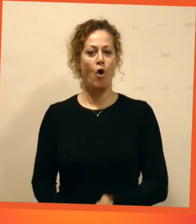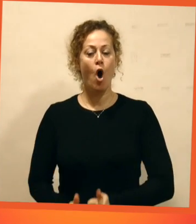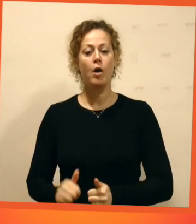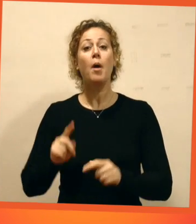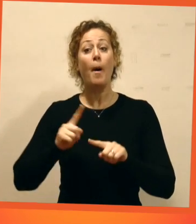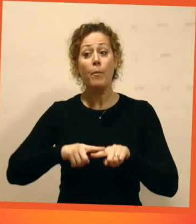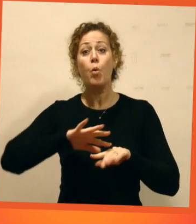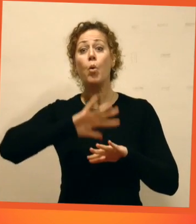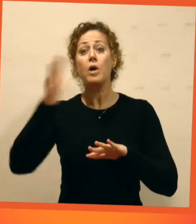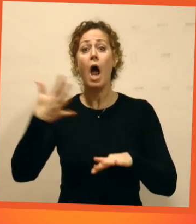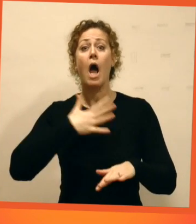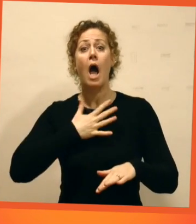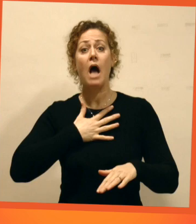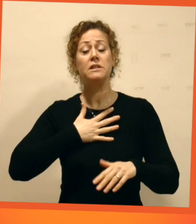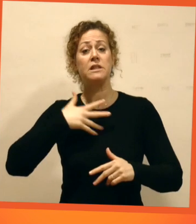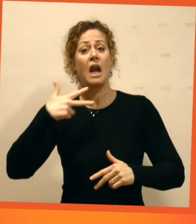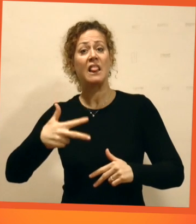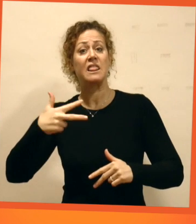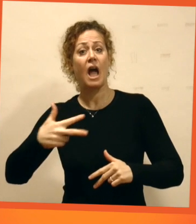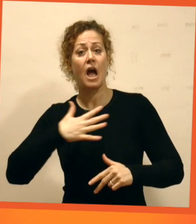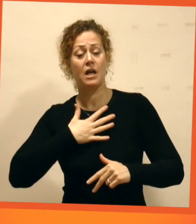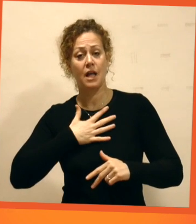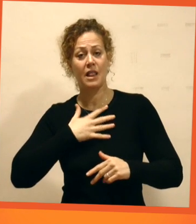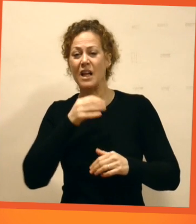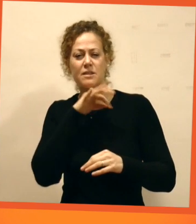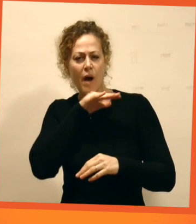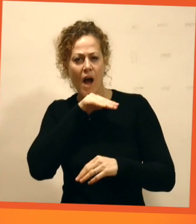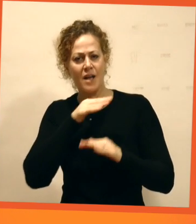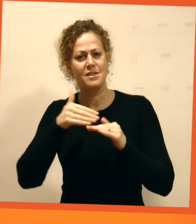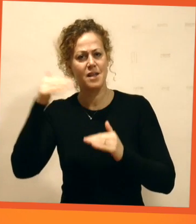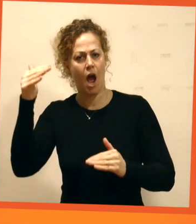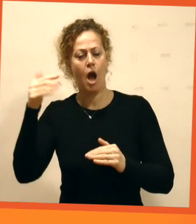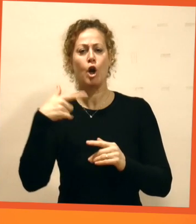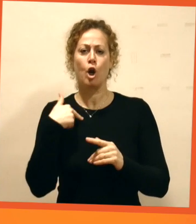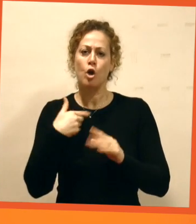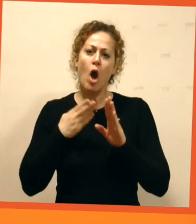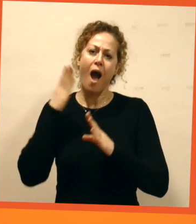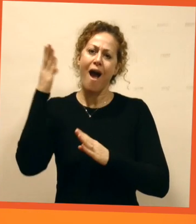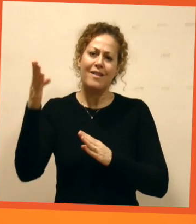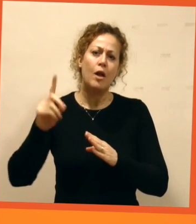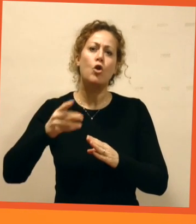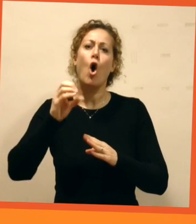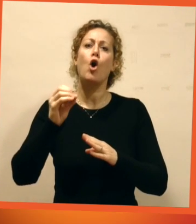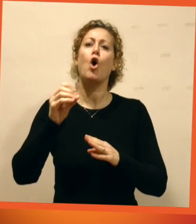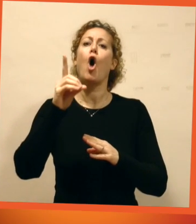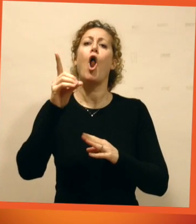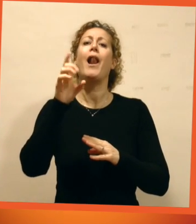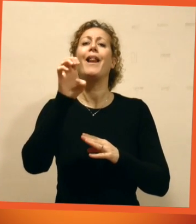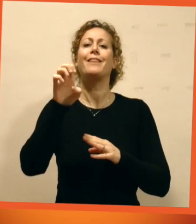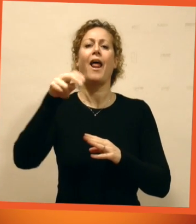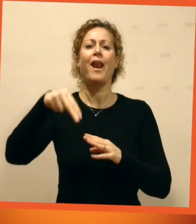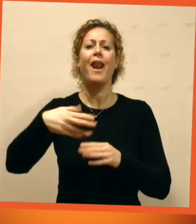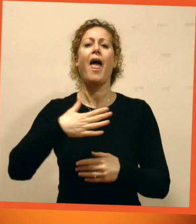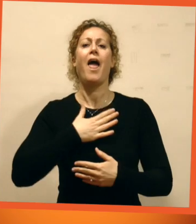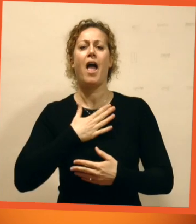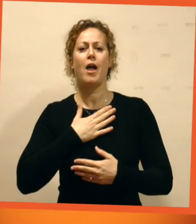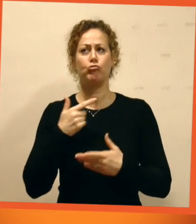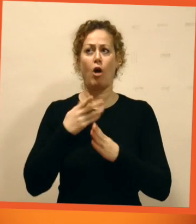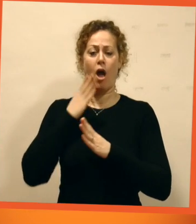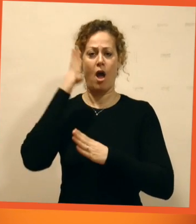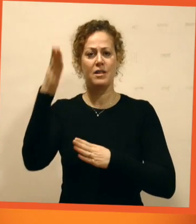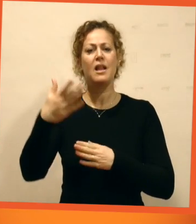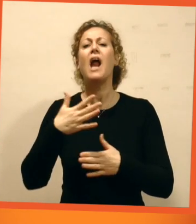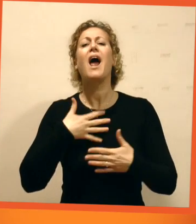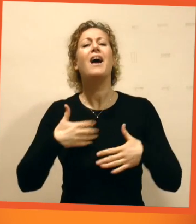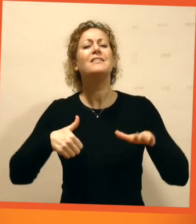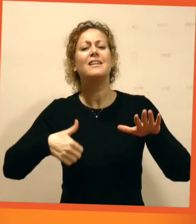terza età. Io ho partecipato di recente al Golden Age, che è una manifestazione internazionale per ultra sessantenni, a proporre appunto